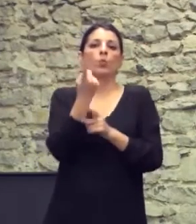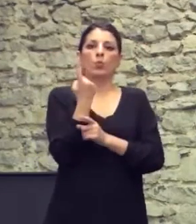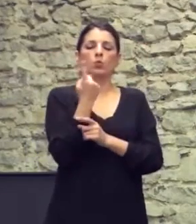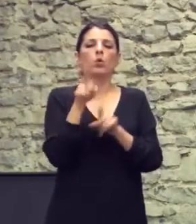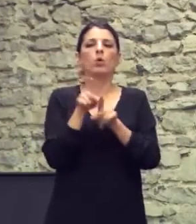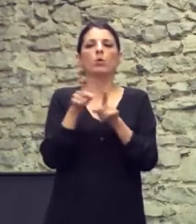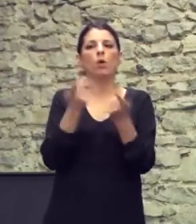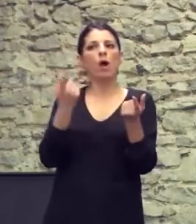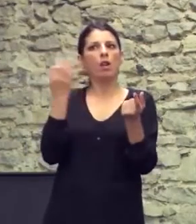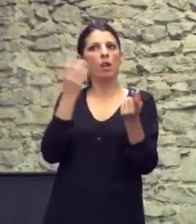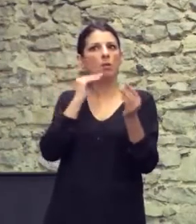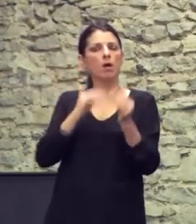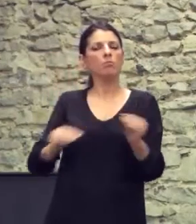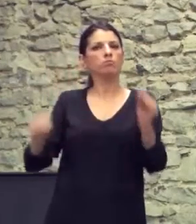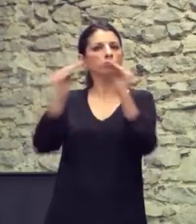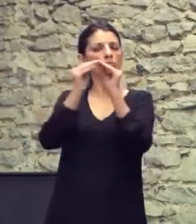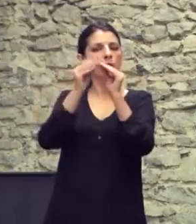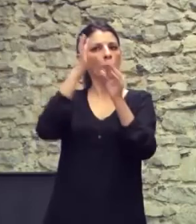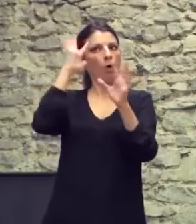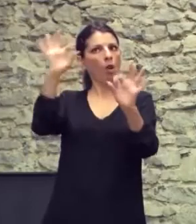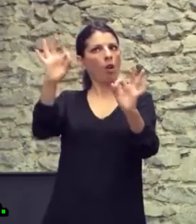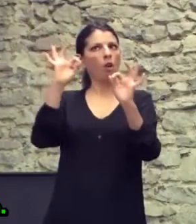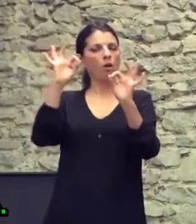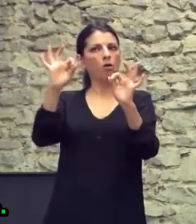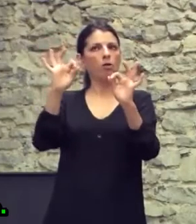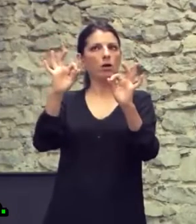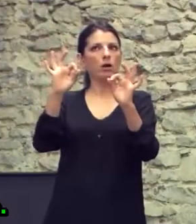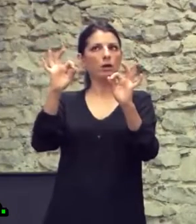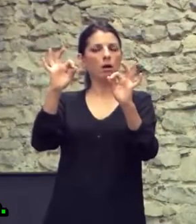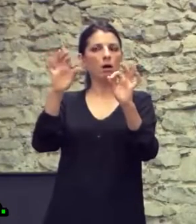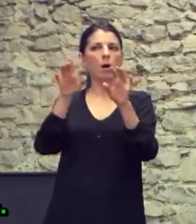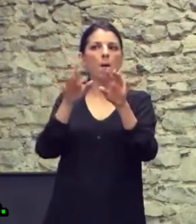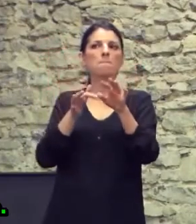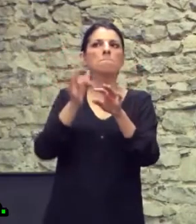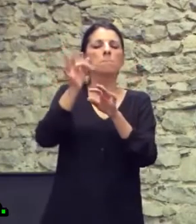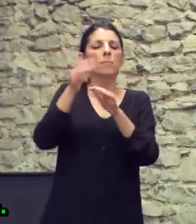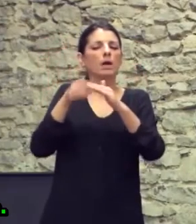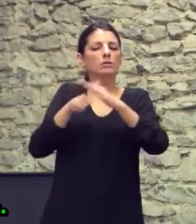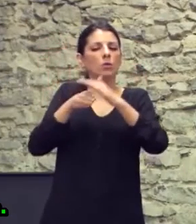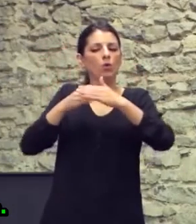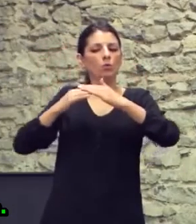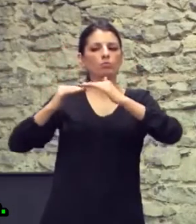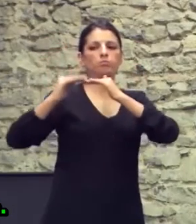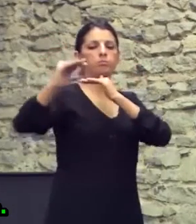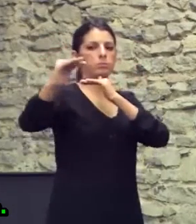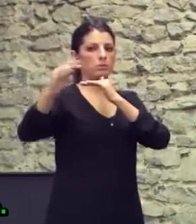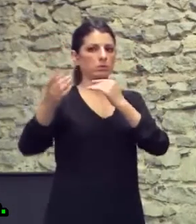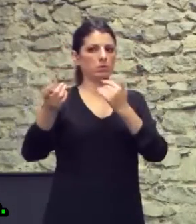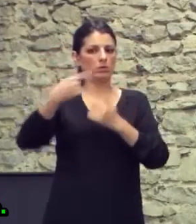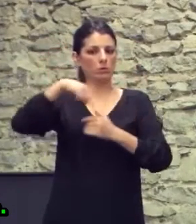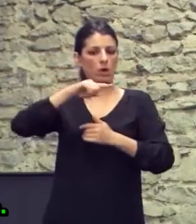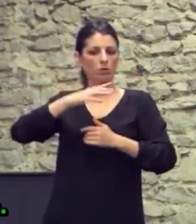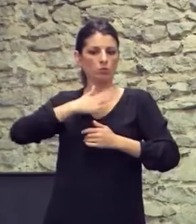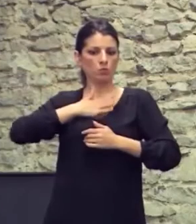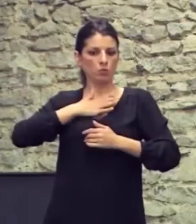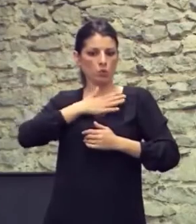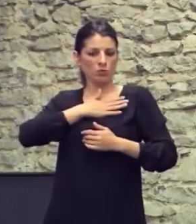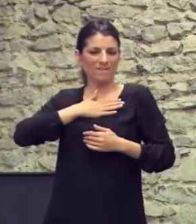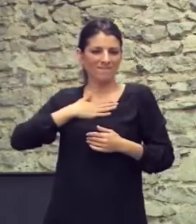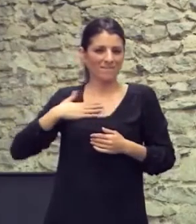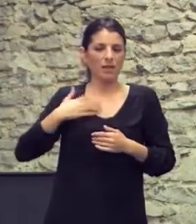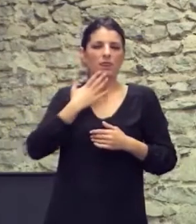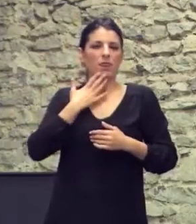hoien artean, koherentzia bat ere bai denboran zehar, eta are gehiago exigitzen digu ere bai, gure desira norabide batzutan bideratzea.